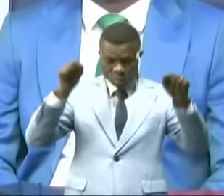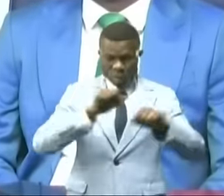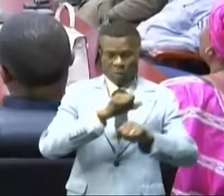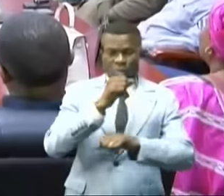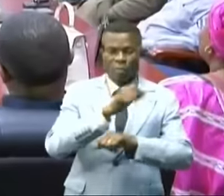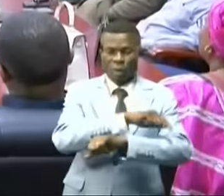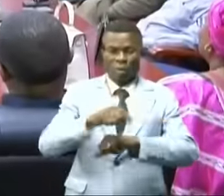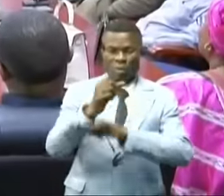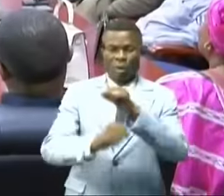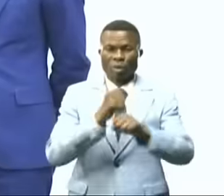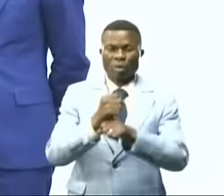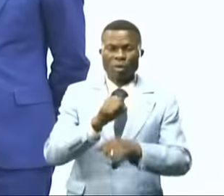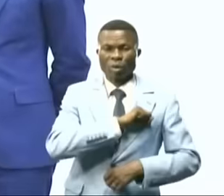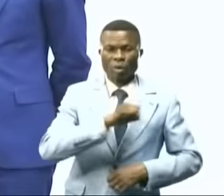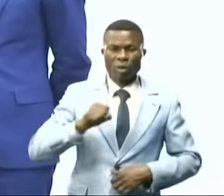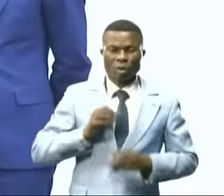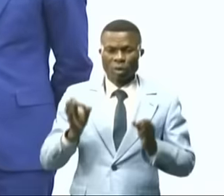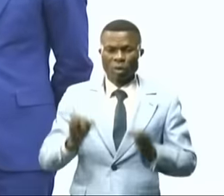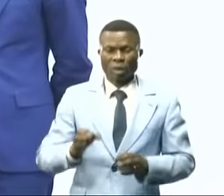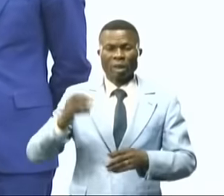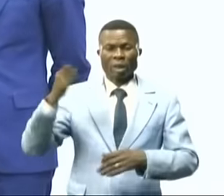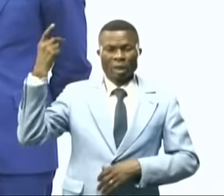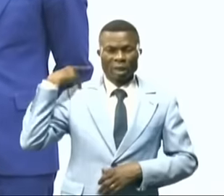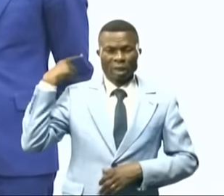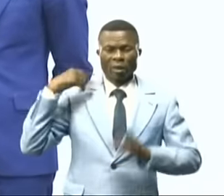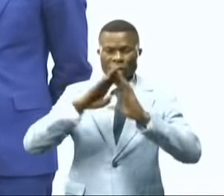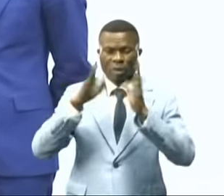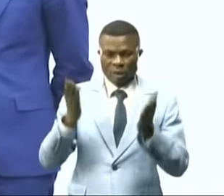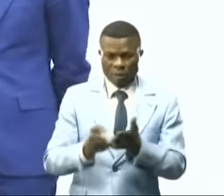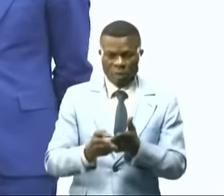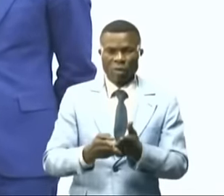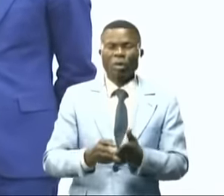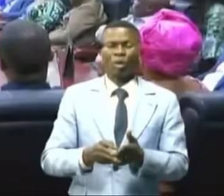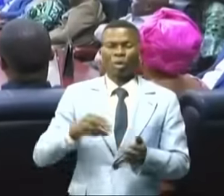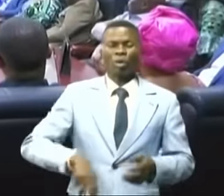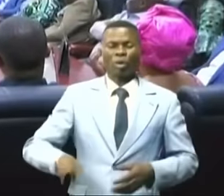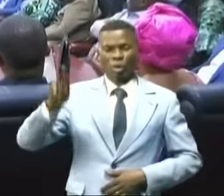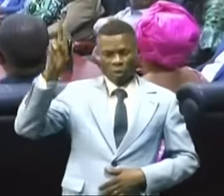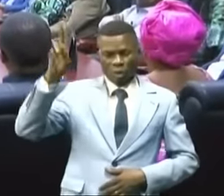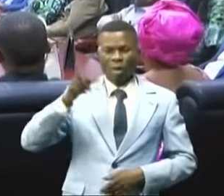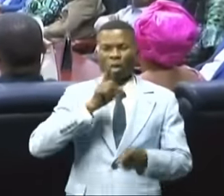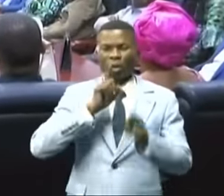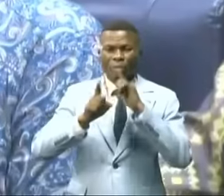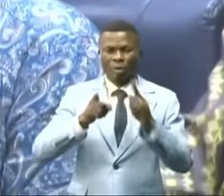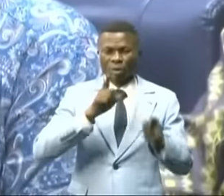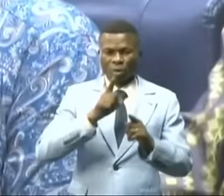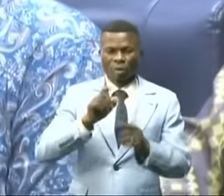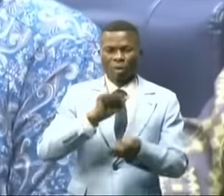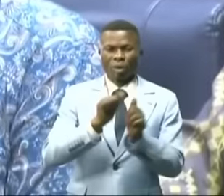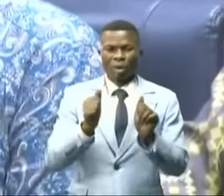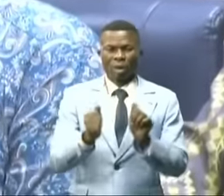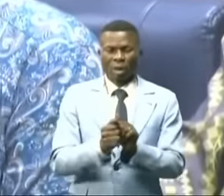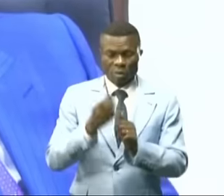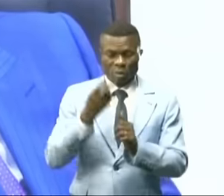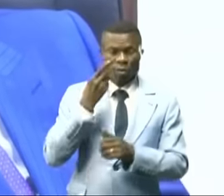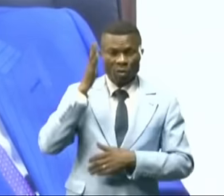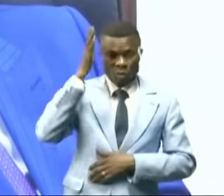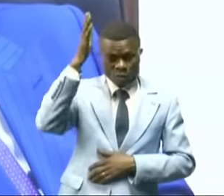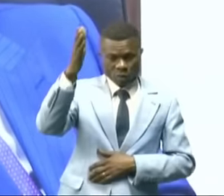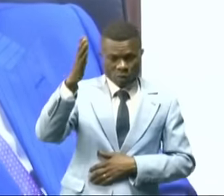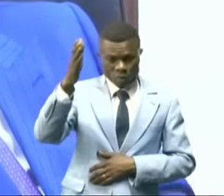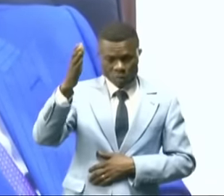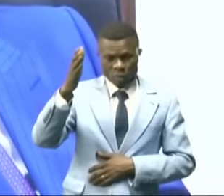du Sénat, les élus des élus de l'Union pour la démocratie et le progrès social ont eu à échanger sur les profils de ceux qui vont